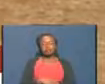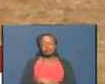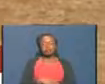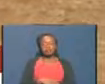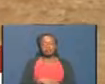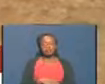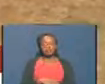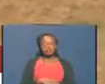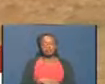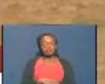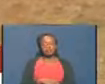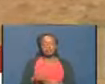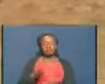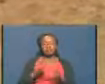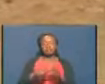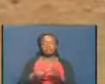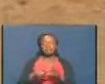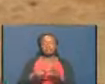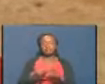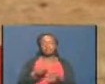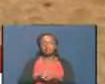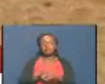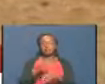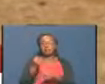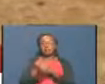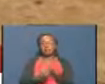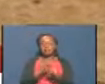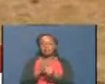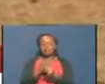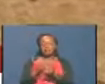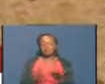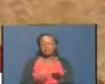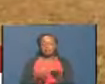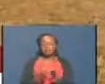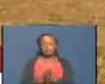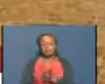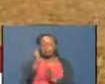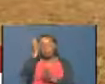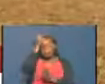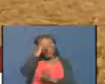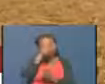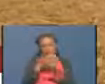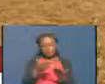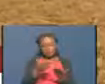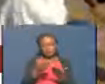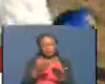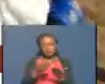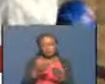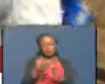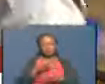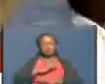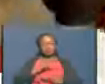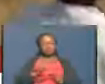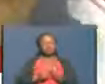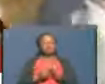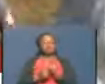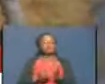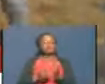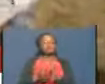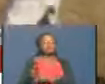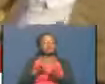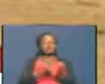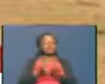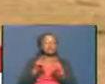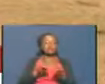Mike, who joined the club aged 5 years and is now doing his undergraduate studies, says he has gotten enough exposure through travels